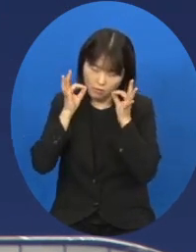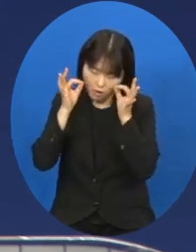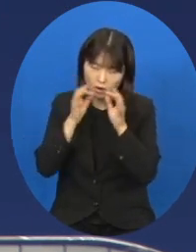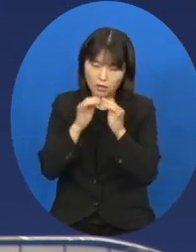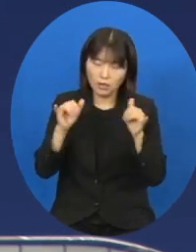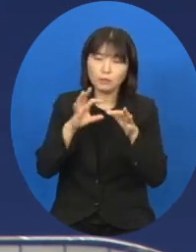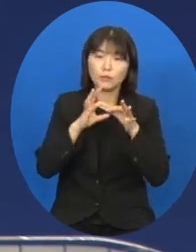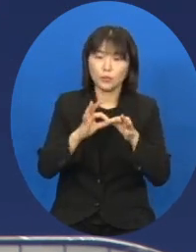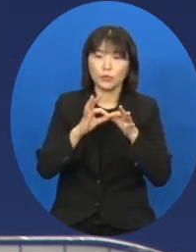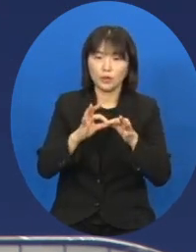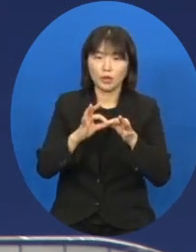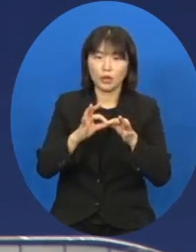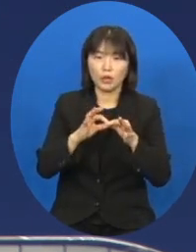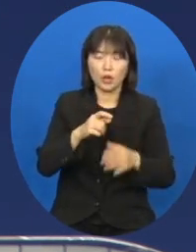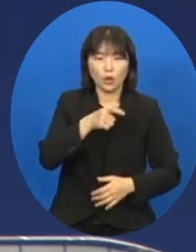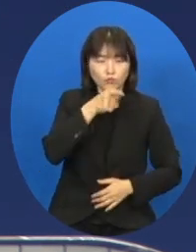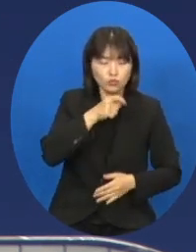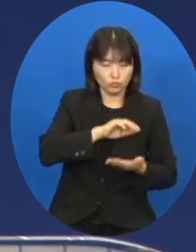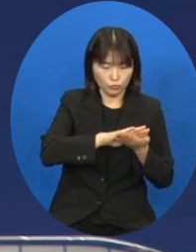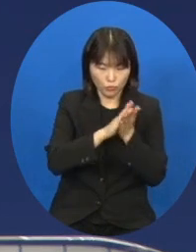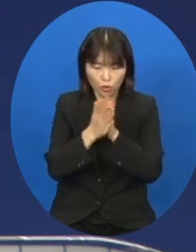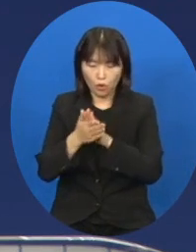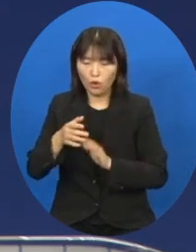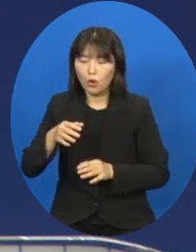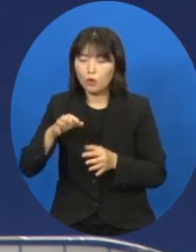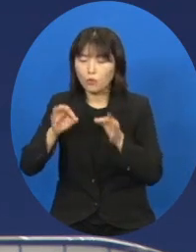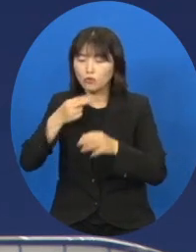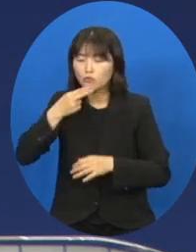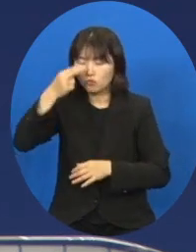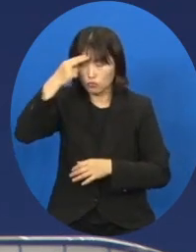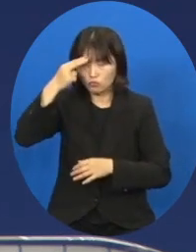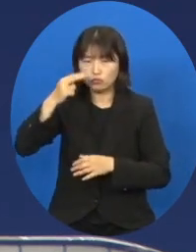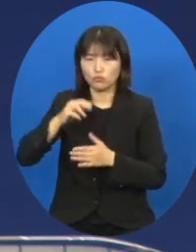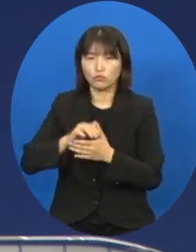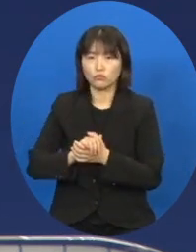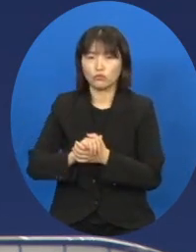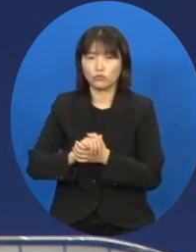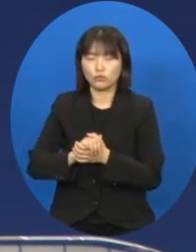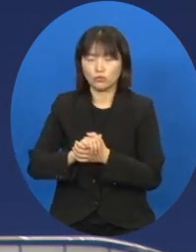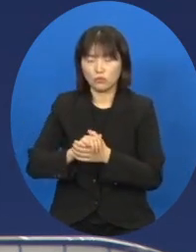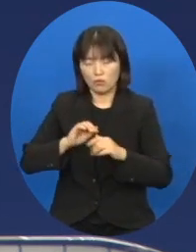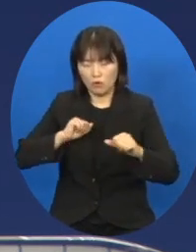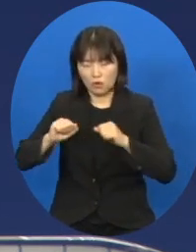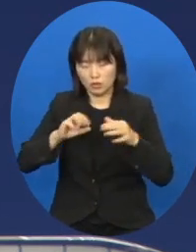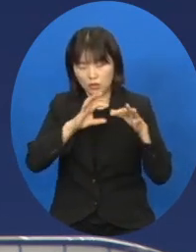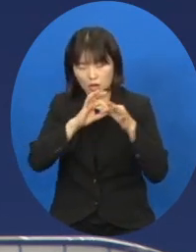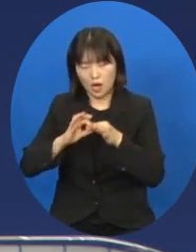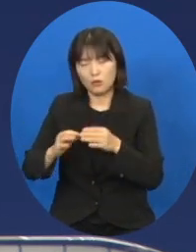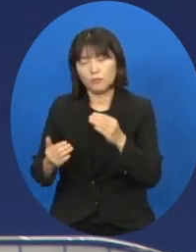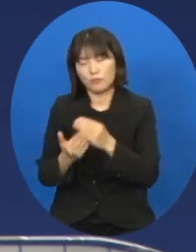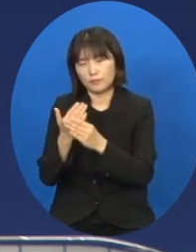통해서 물이 포도주가 되는 역사와 기적이 계속 경험됩니다.